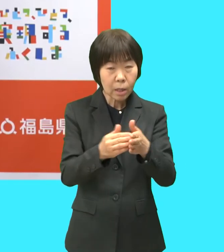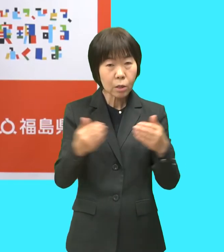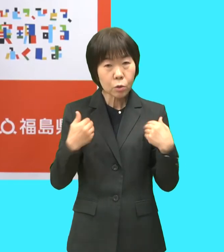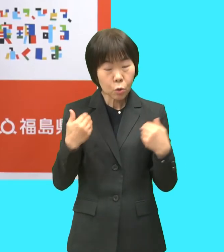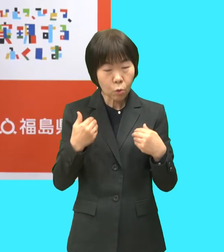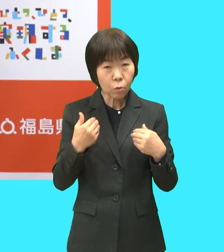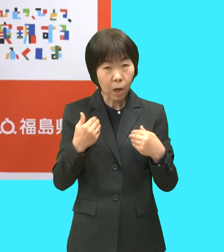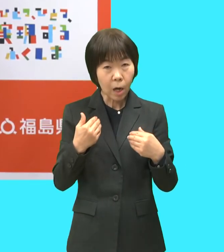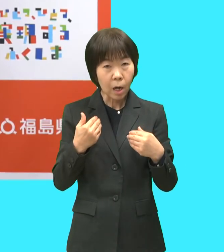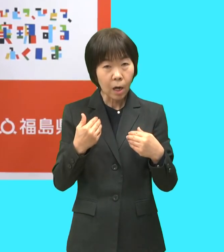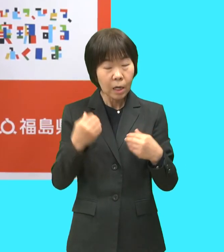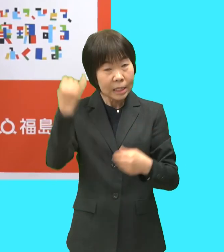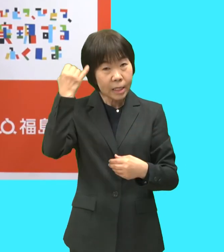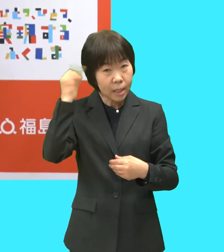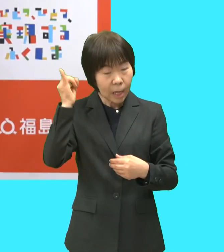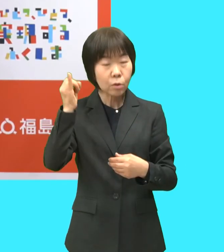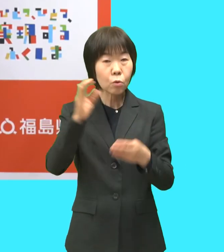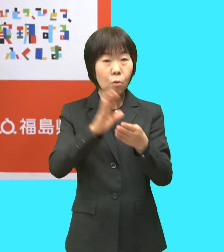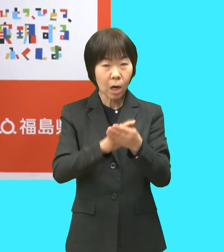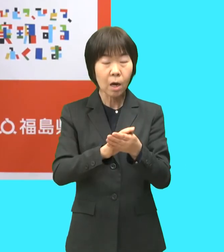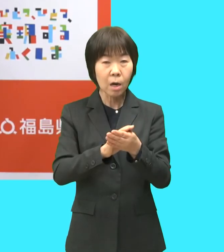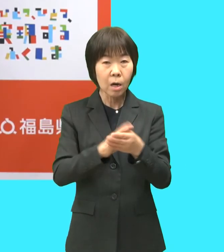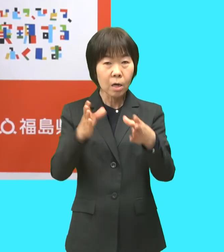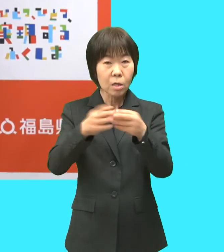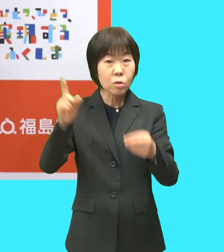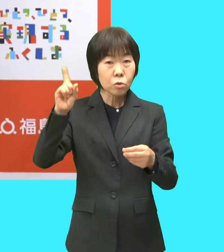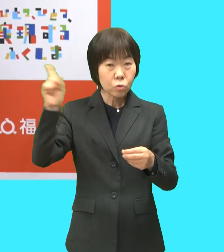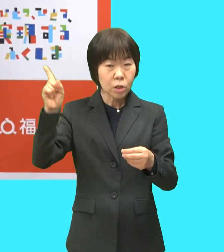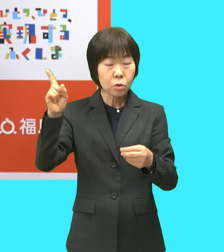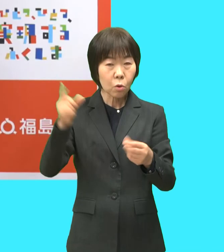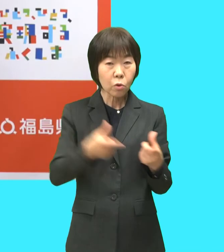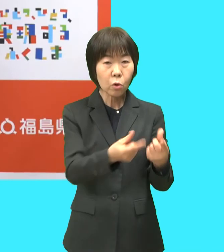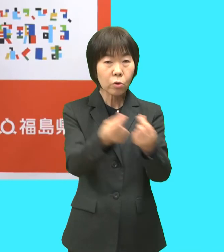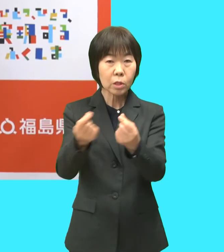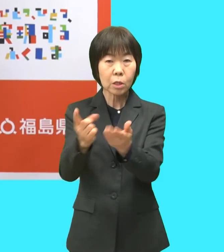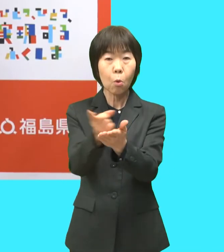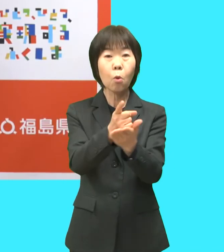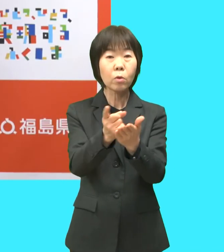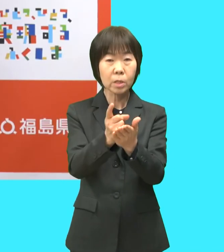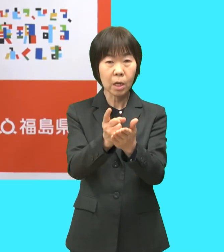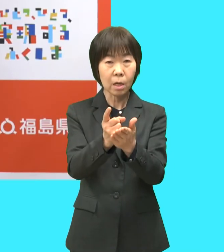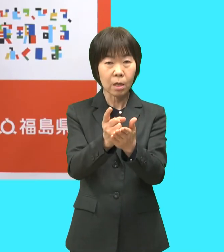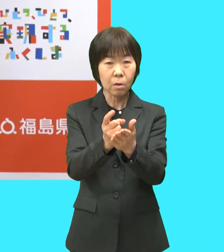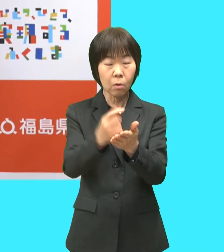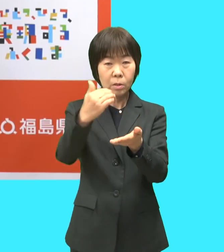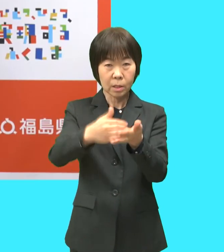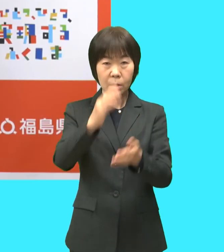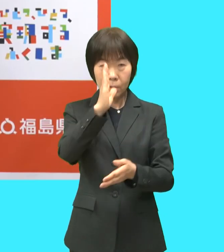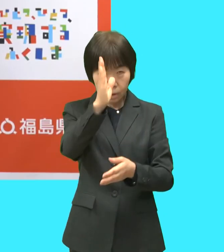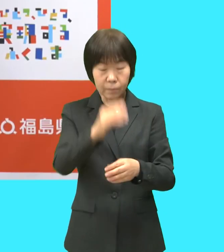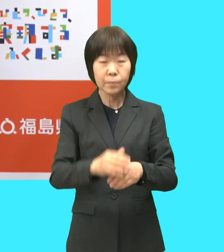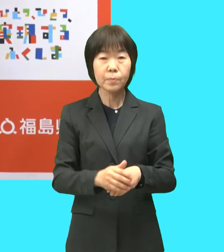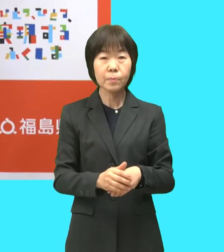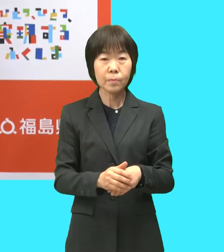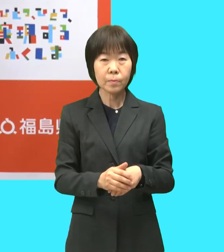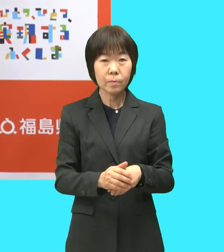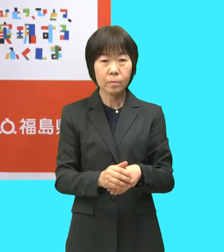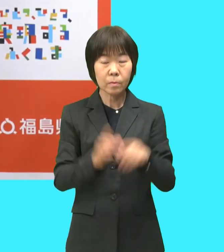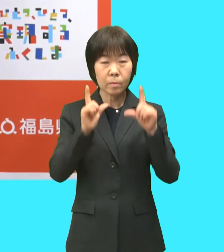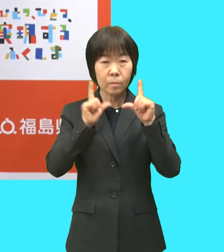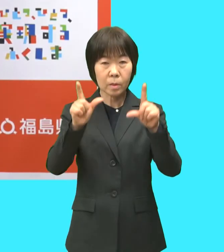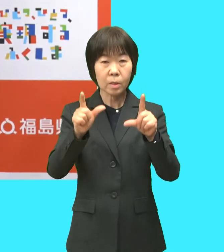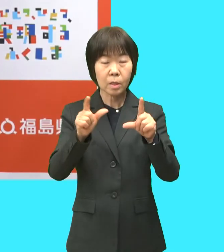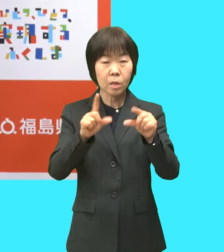かとかですね、そういったの知事の意見であったり、あるいはその国と方向共有できている方向性などあれば、教えてください。はい、 ま